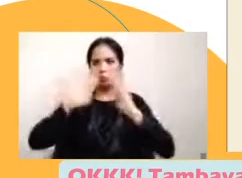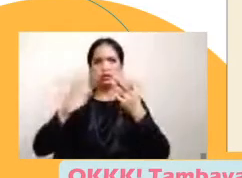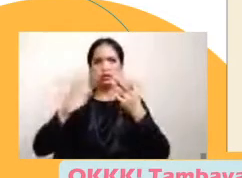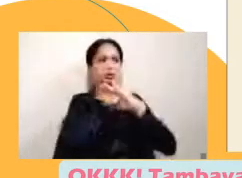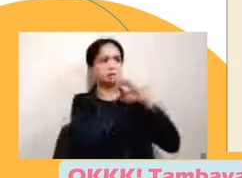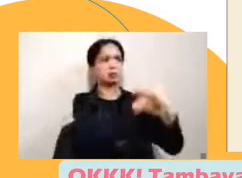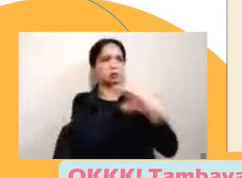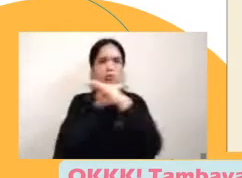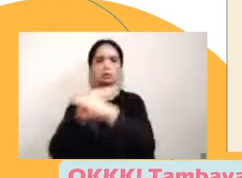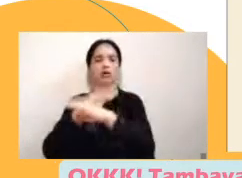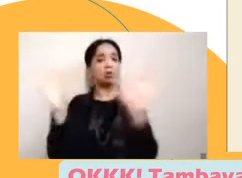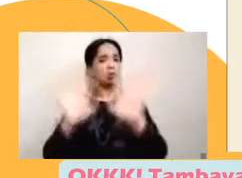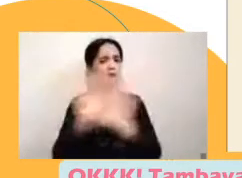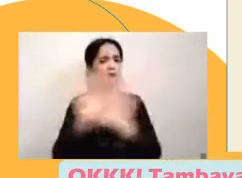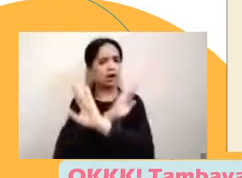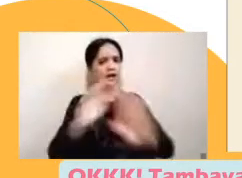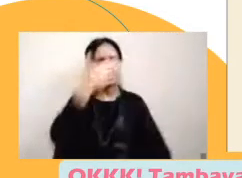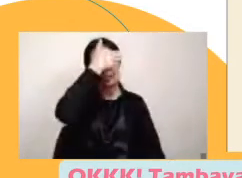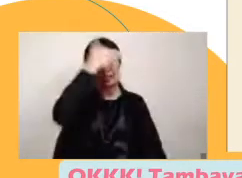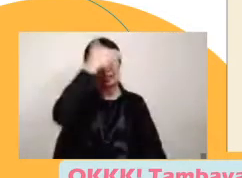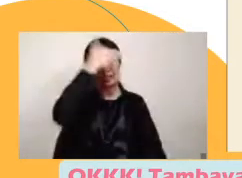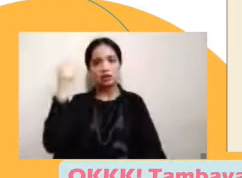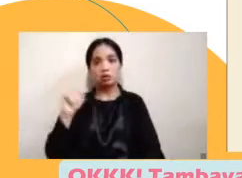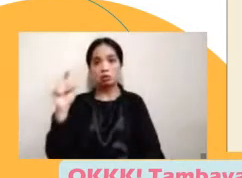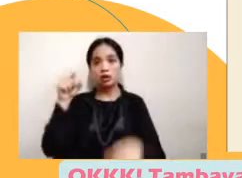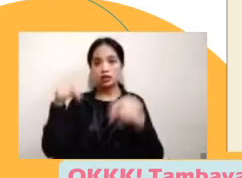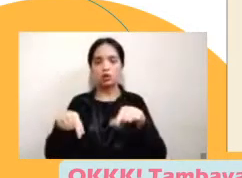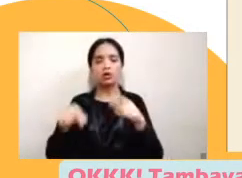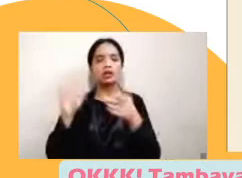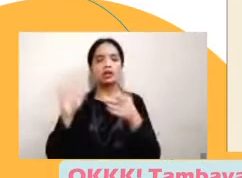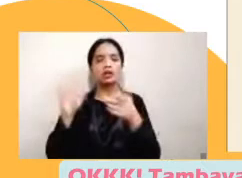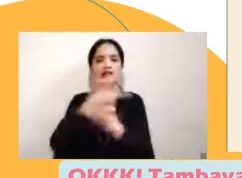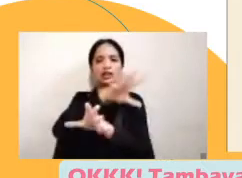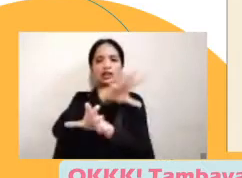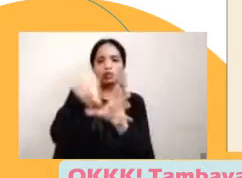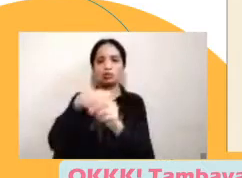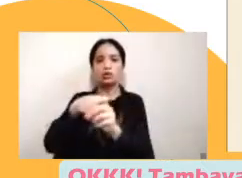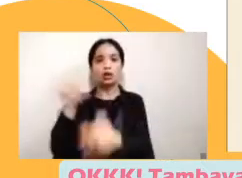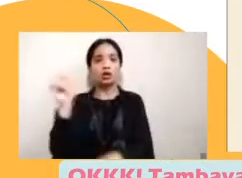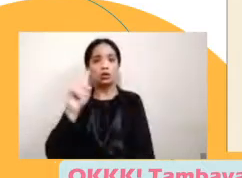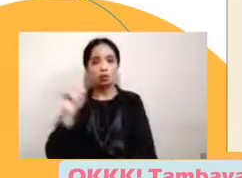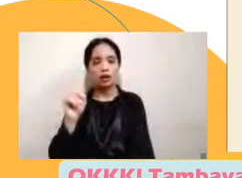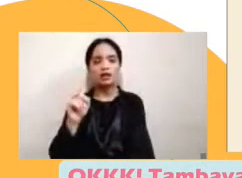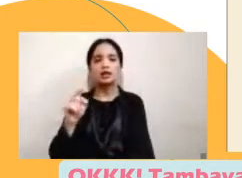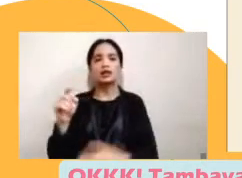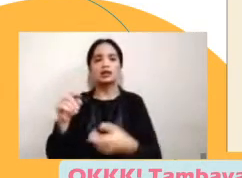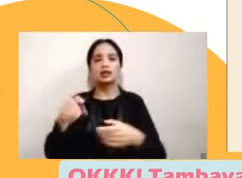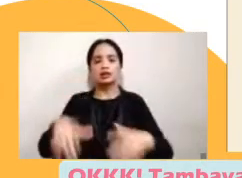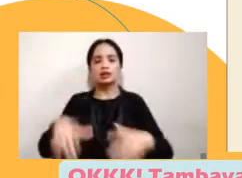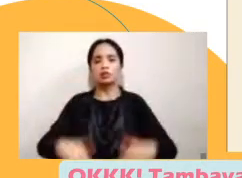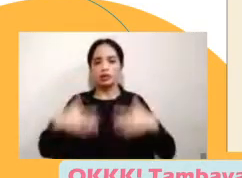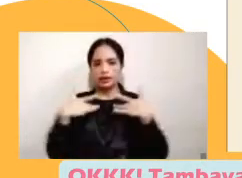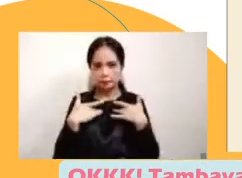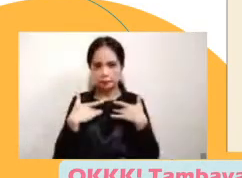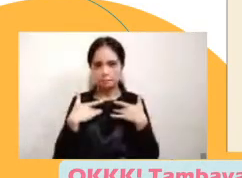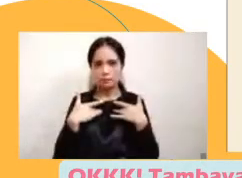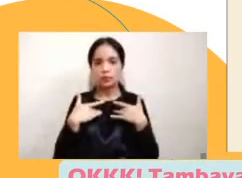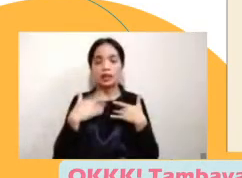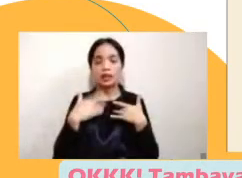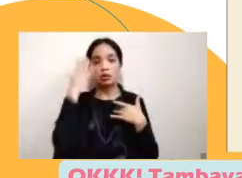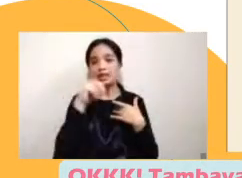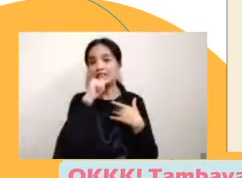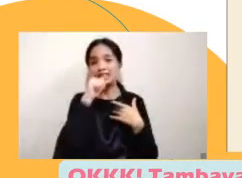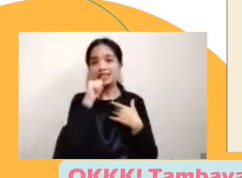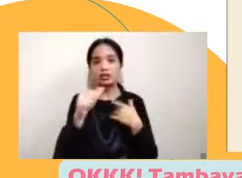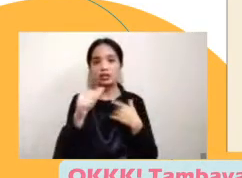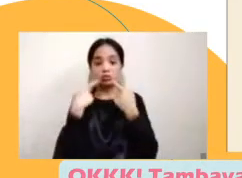huwag kalilimutan na ito ay bahagi ng ating buhay. Dahil hindi nasusukat ang